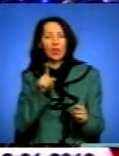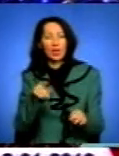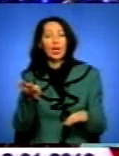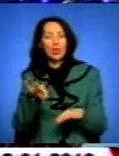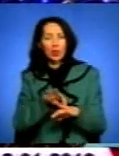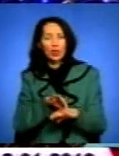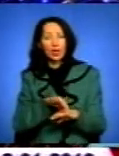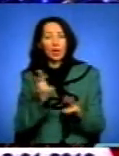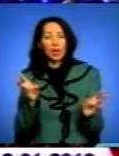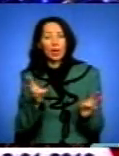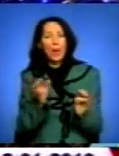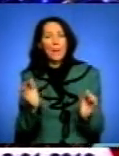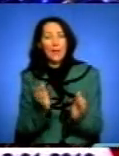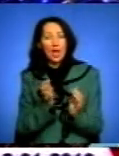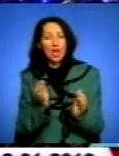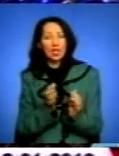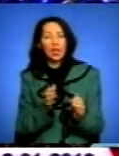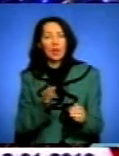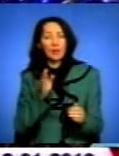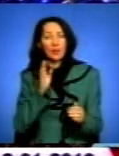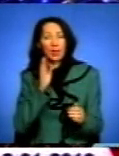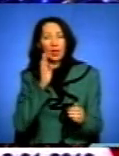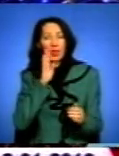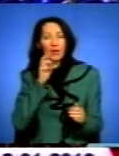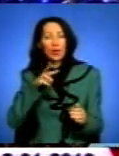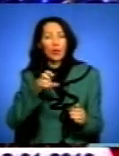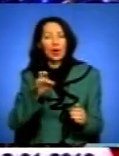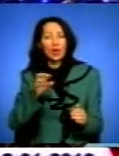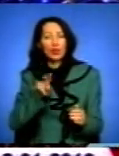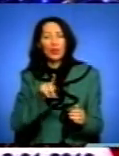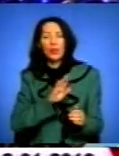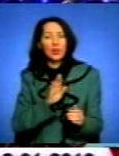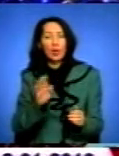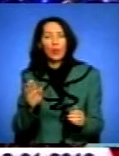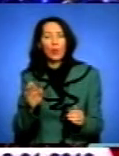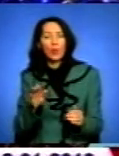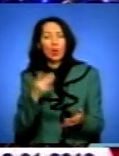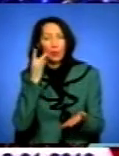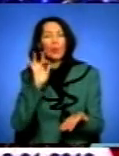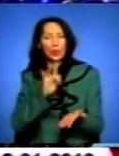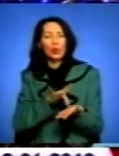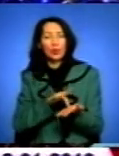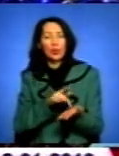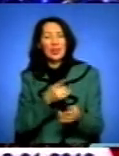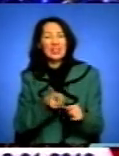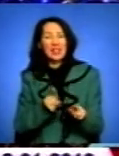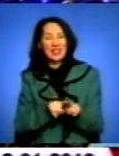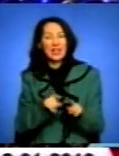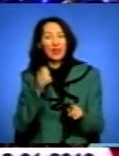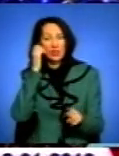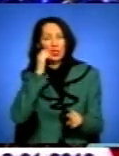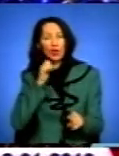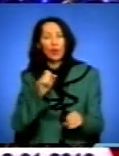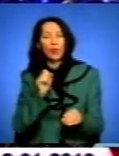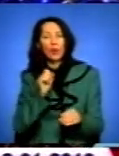щоб вберегти її від того, щоб вона не була збезчещена, тому що за таке в Старому